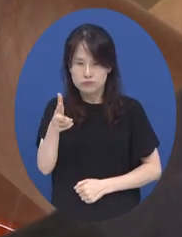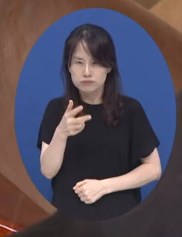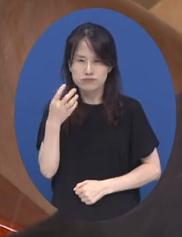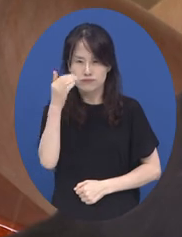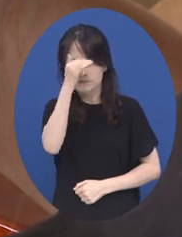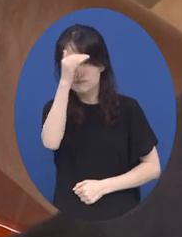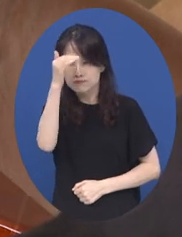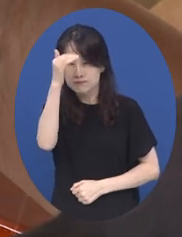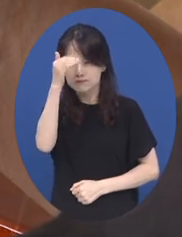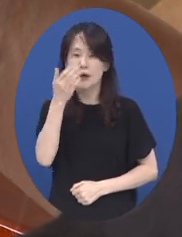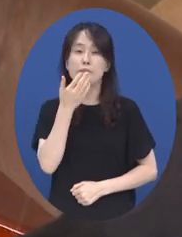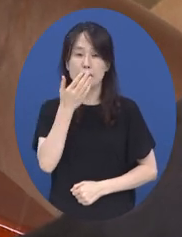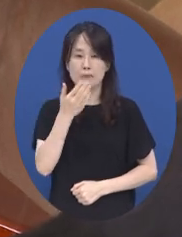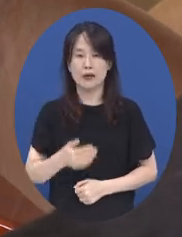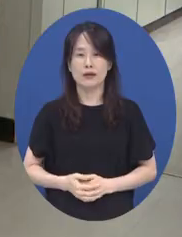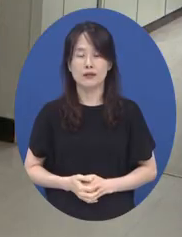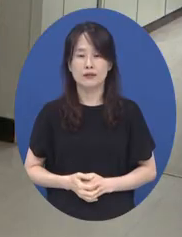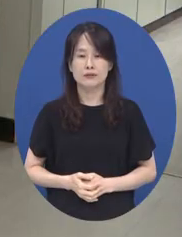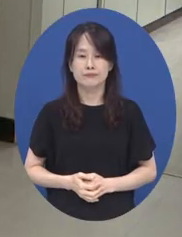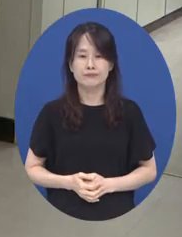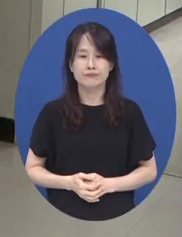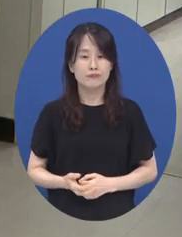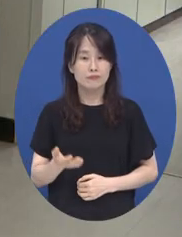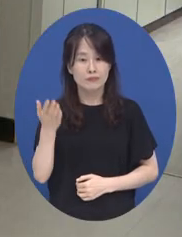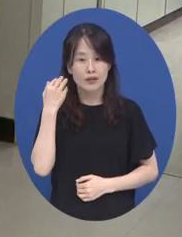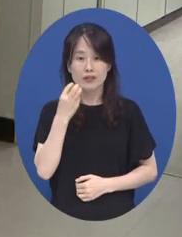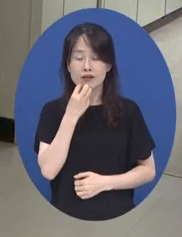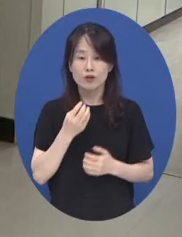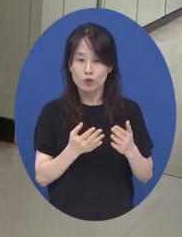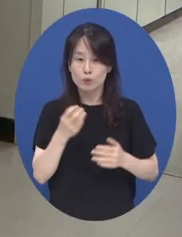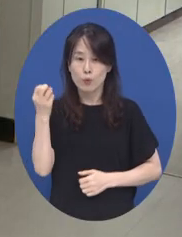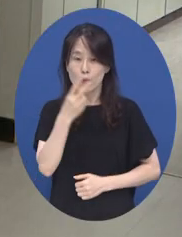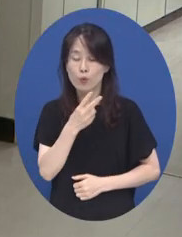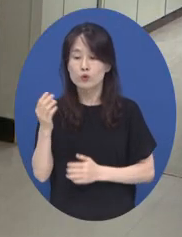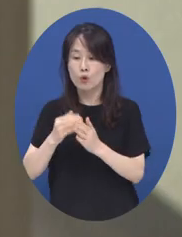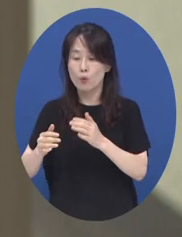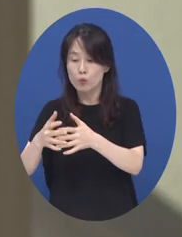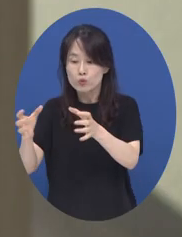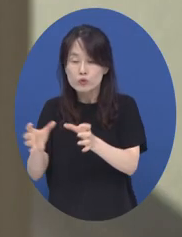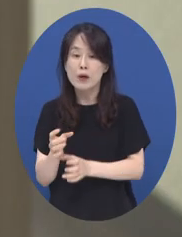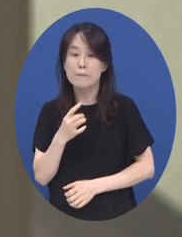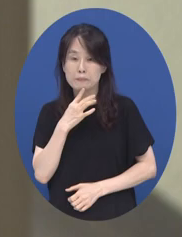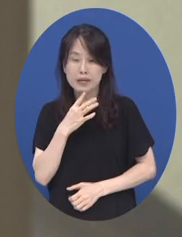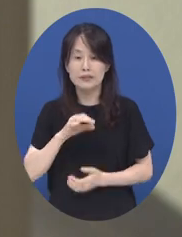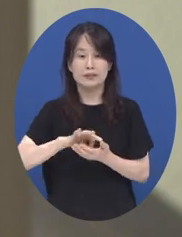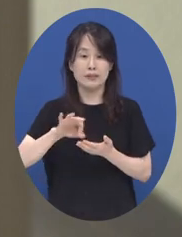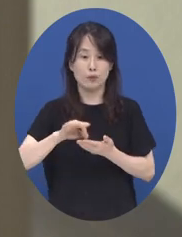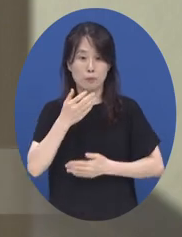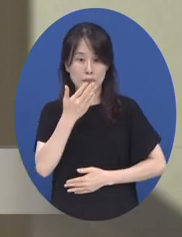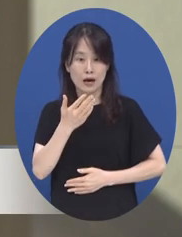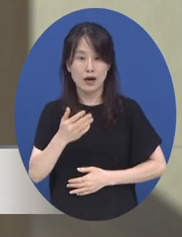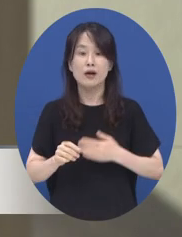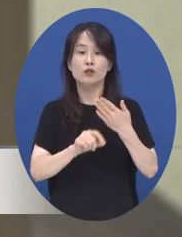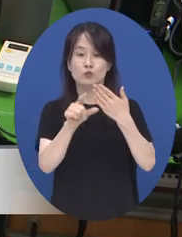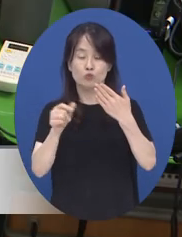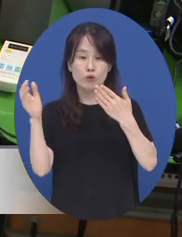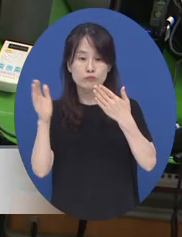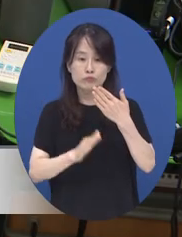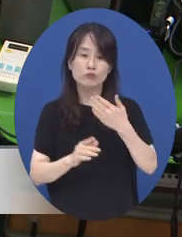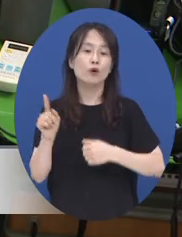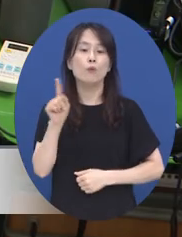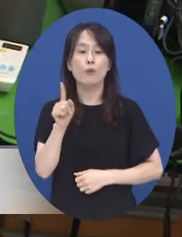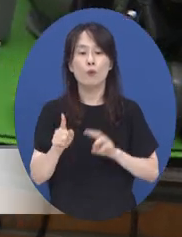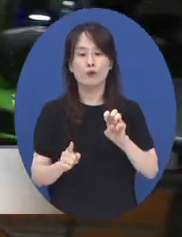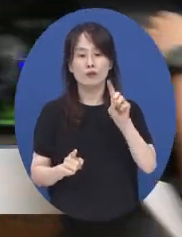시설 상태 를 둘러보는 방식 기존엔 경기도와 경기도 공공기관 공유 시설만 가능했는데 오는 9월부터